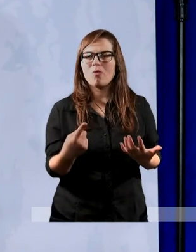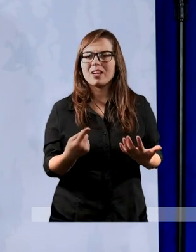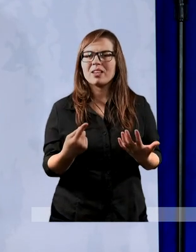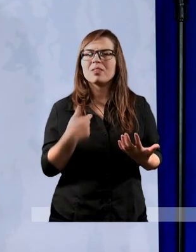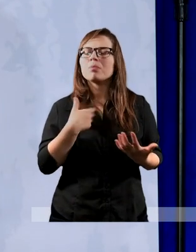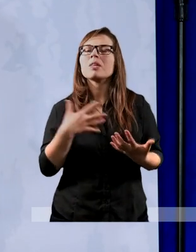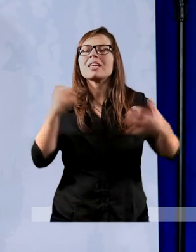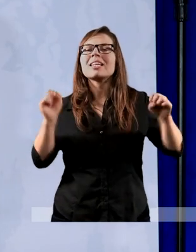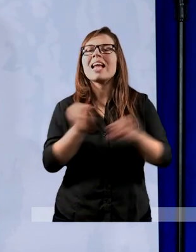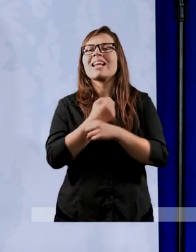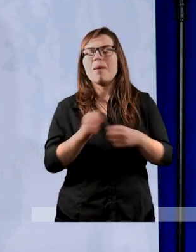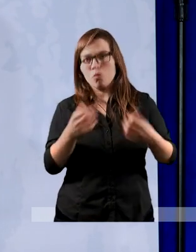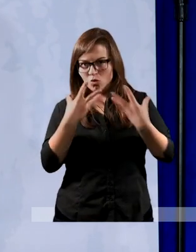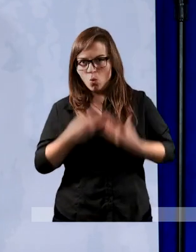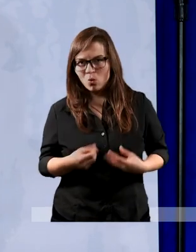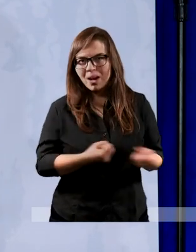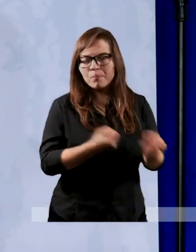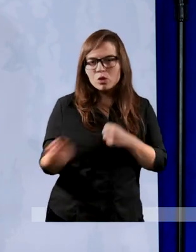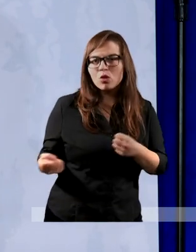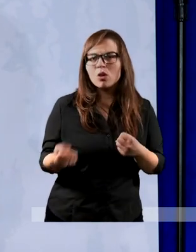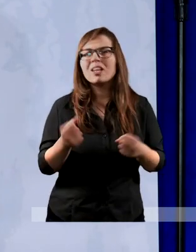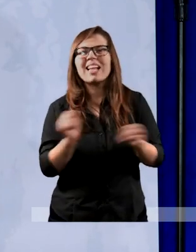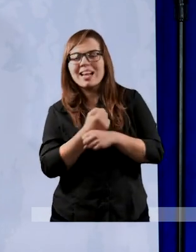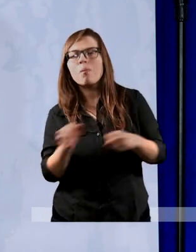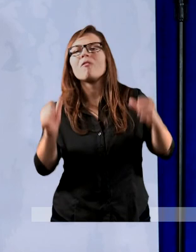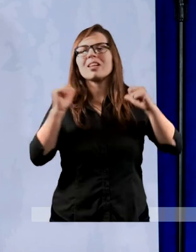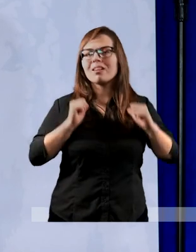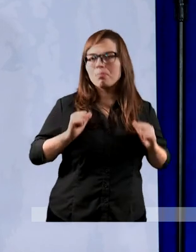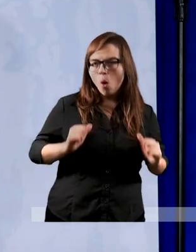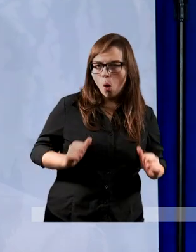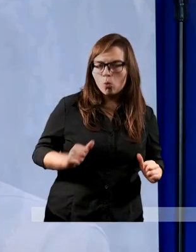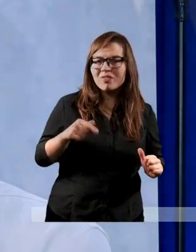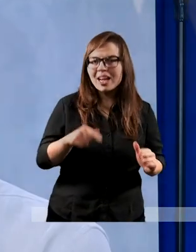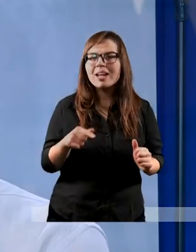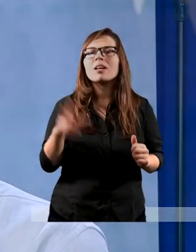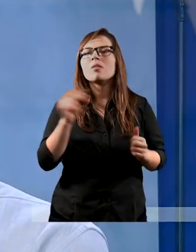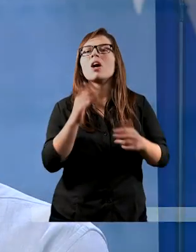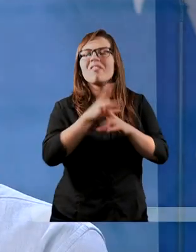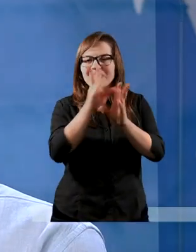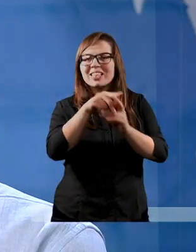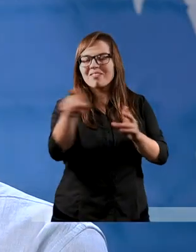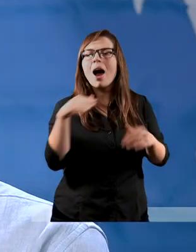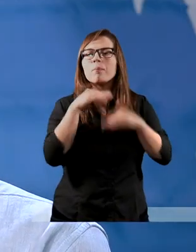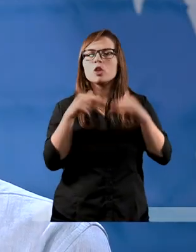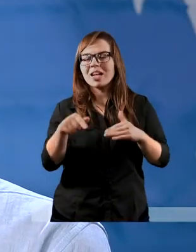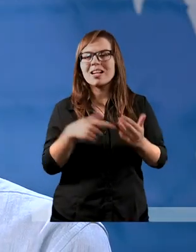To przynosi niesamowitą ulgę, niesamowity spokój, którego wszystkim Wam